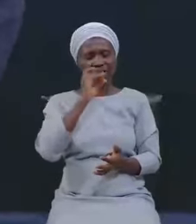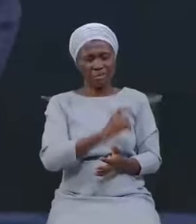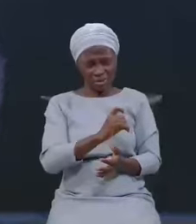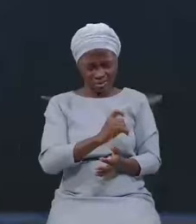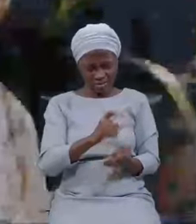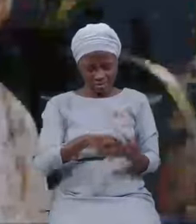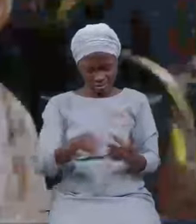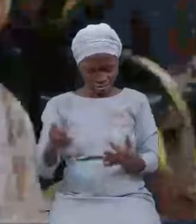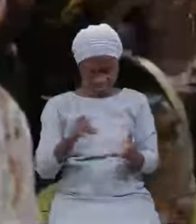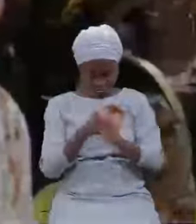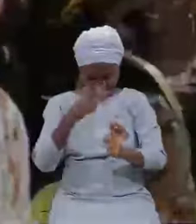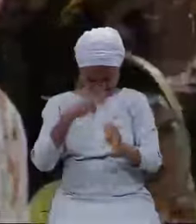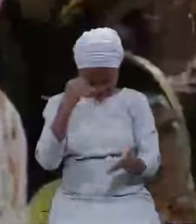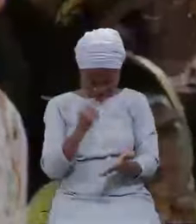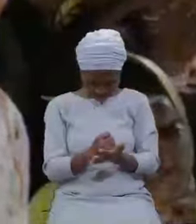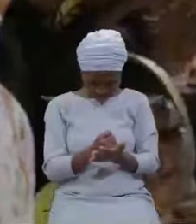Jésus.